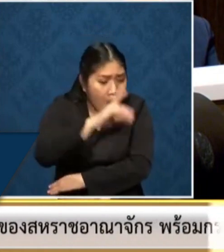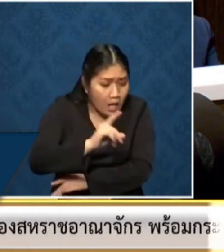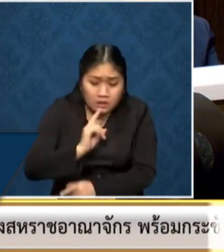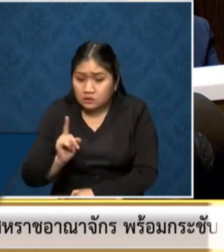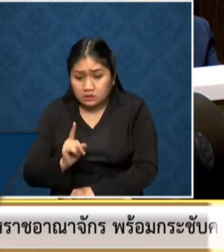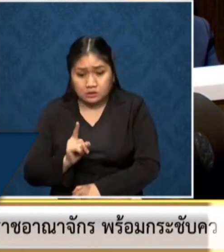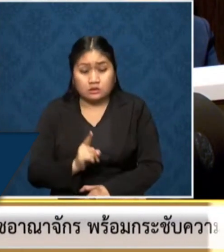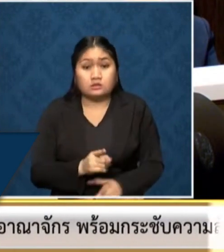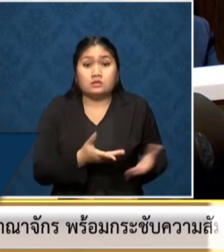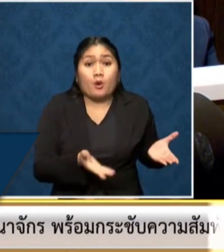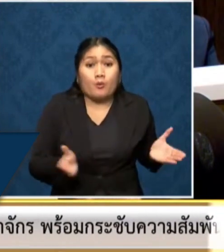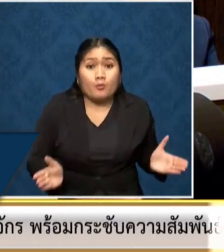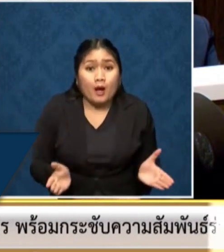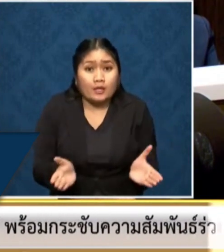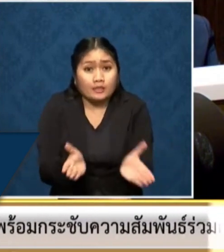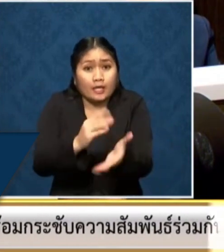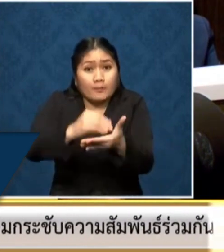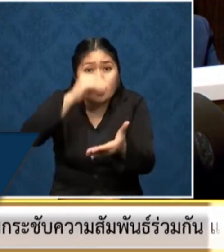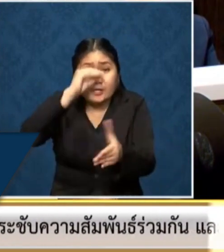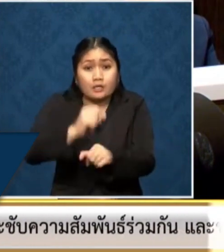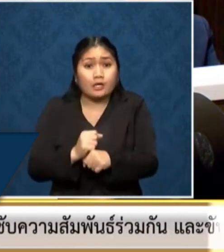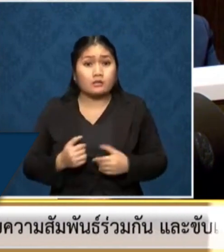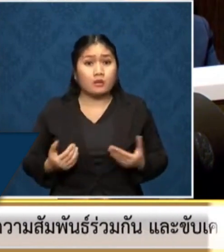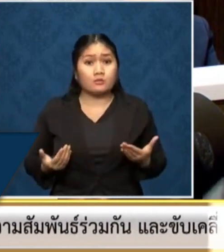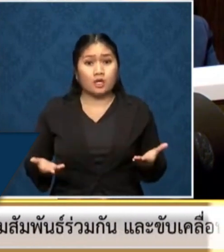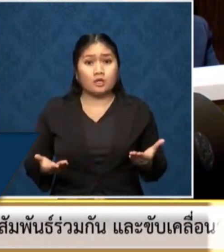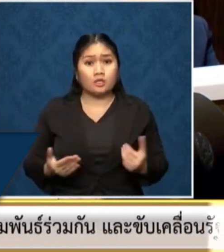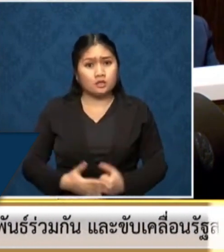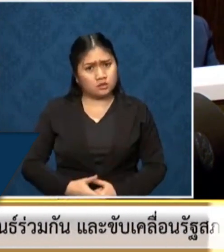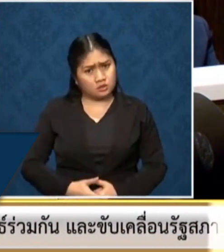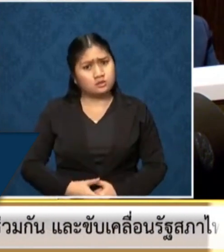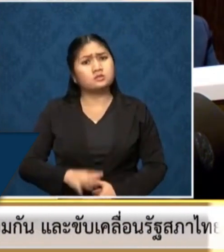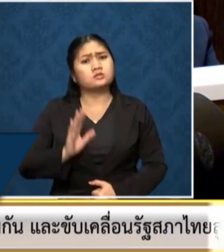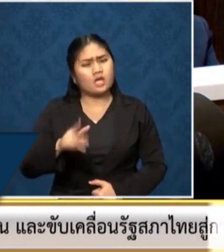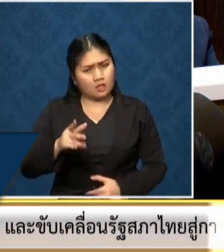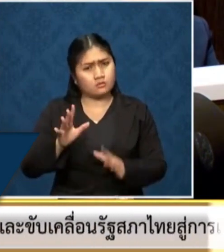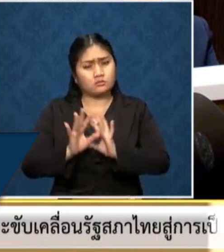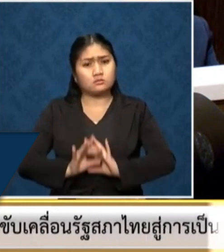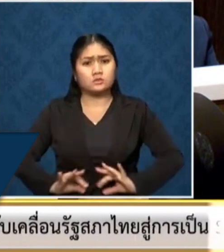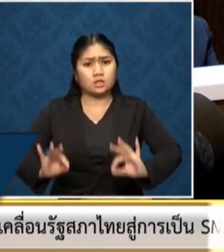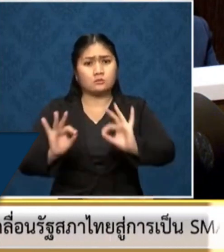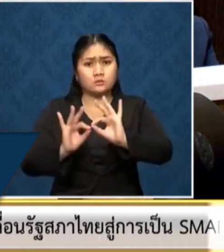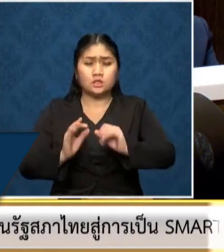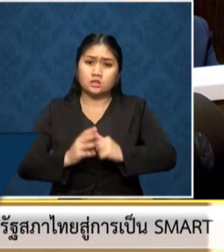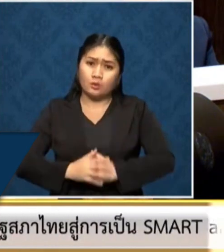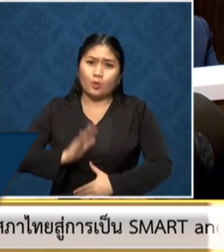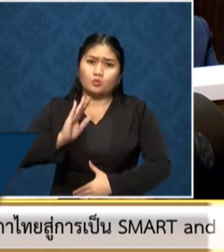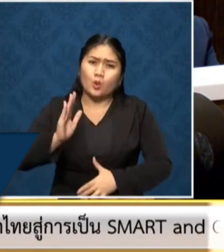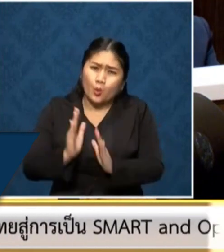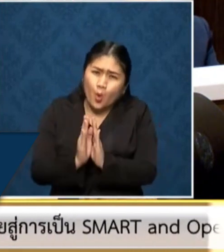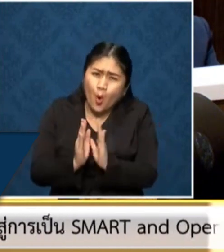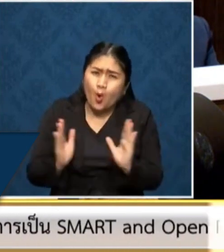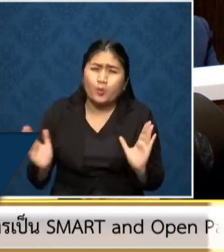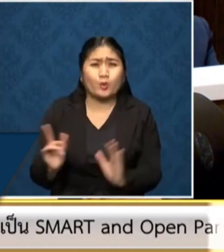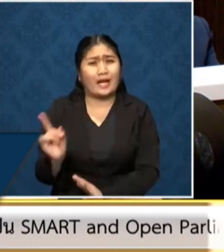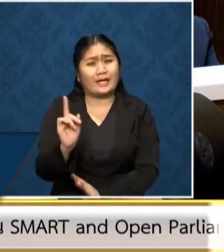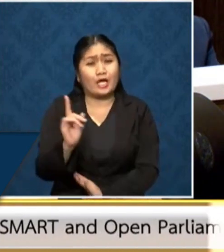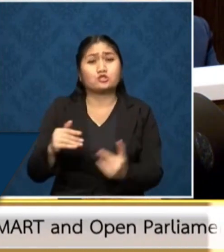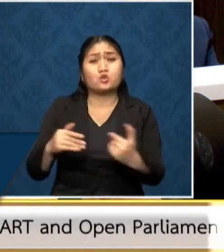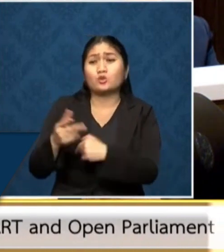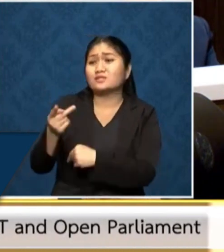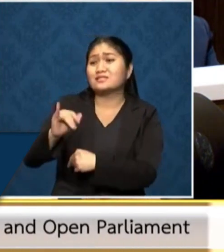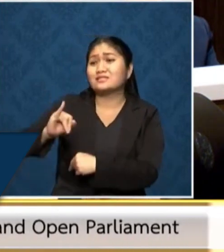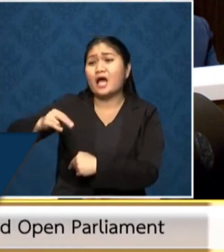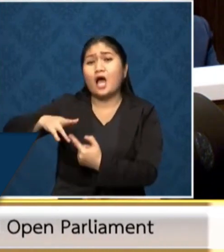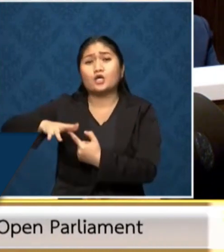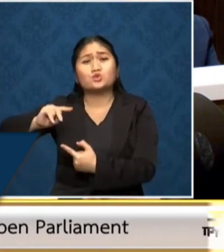าเข้าเรียนได้อย่างไรถ้าเห็ไครับวามันถึงมีความจำเป็นผมจะขอประคูณเป็อย่ยื่นตท่านจารตูโรน